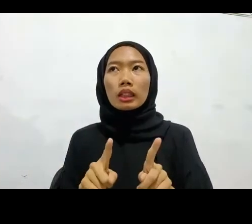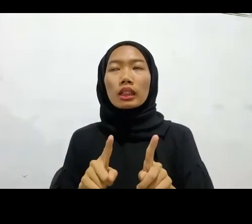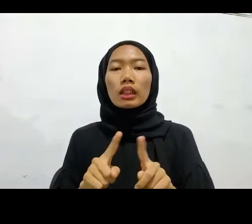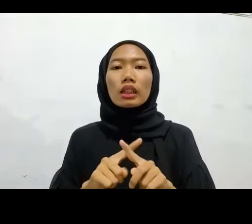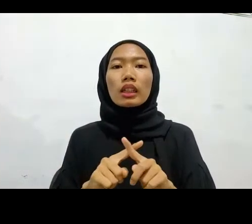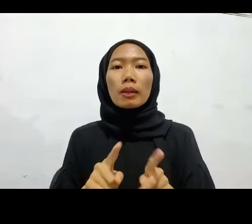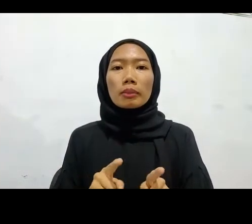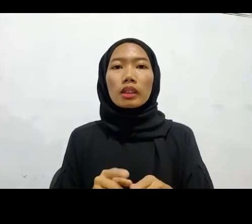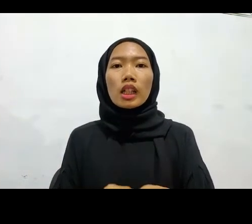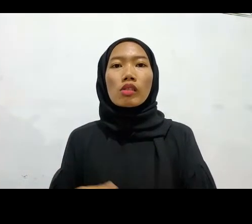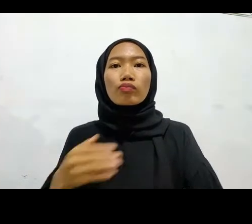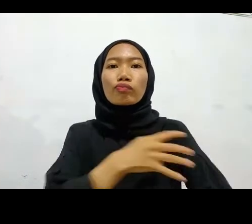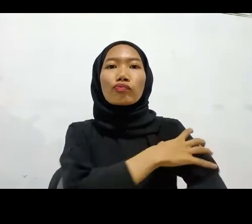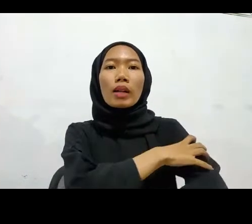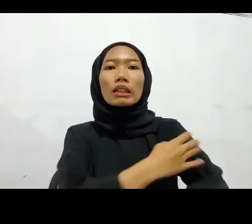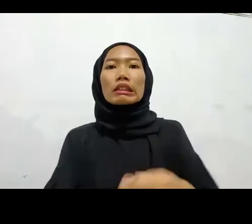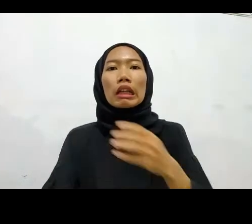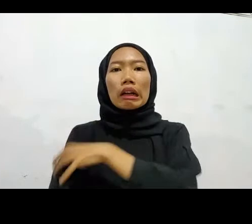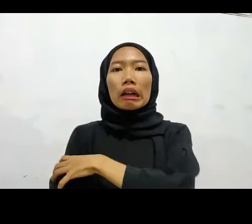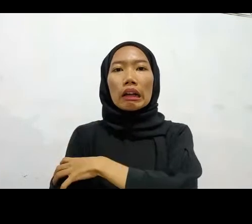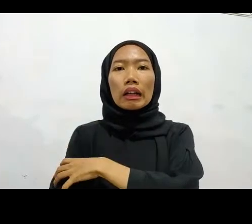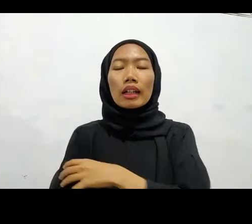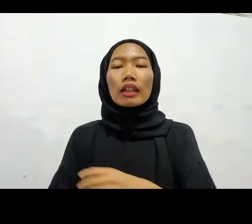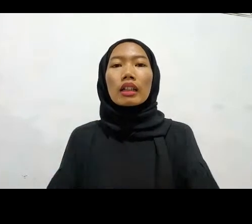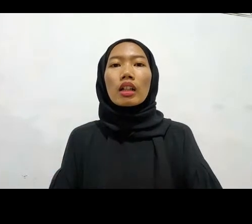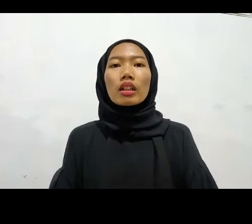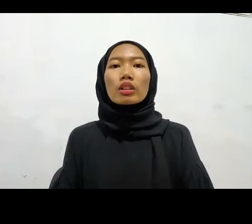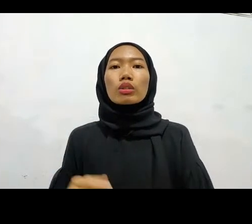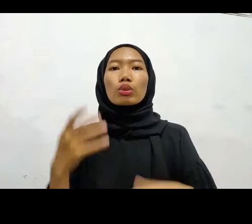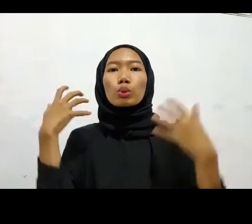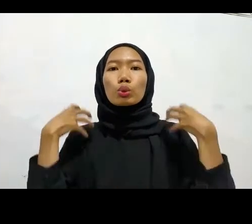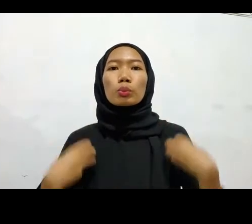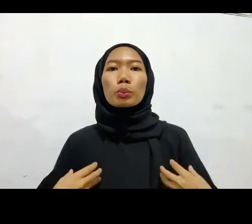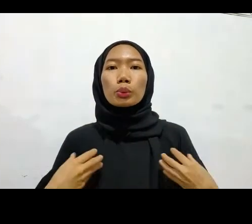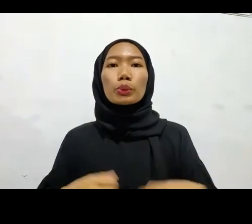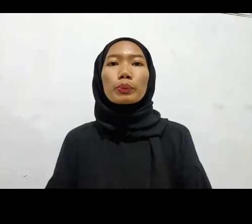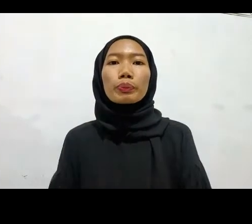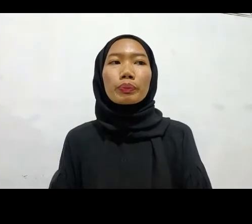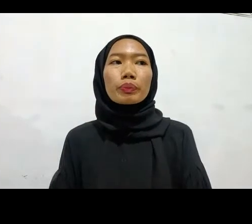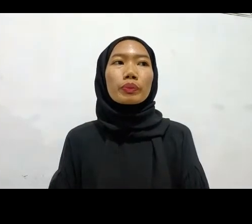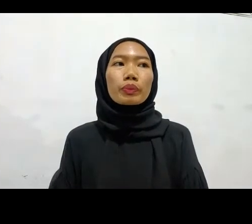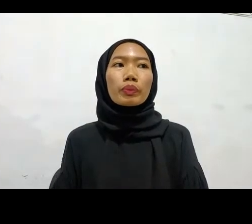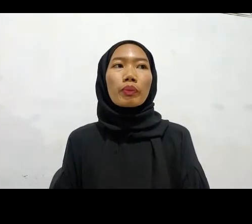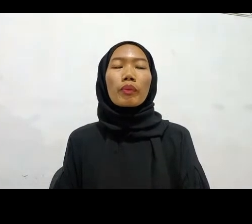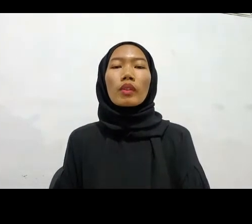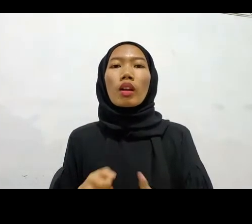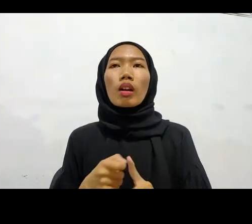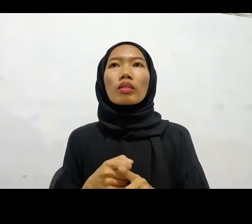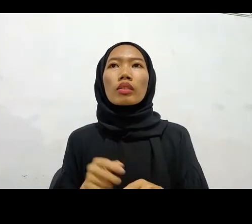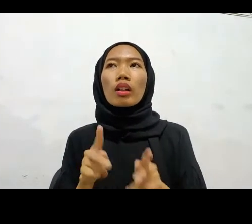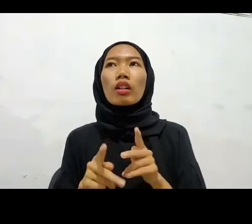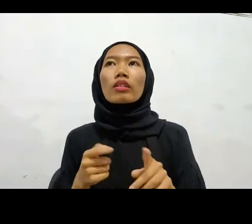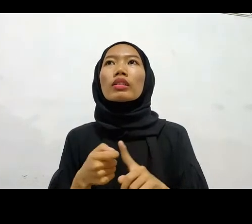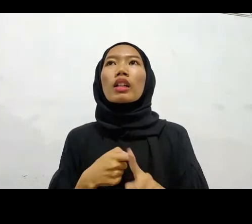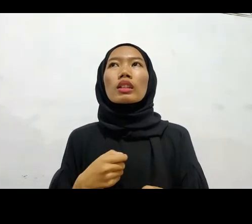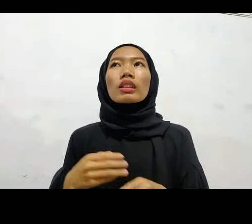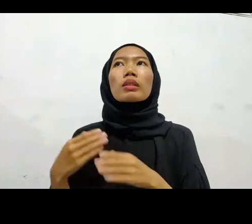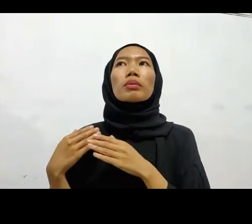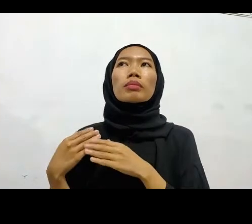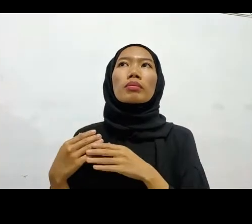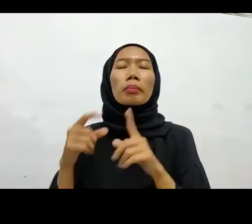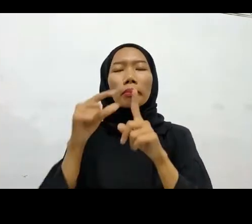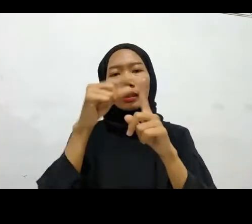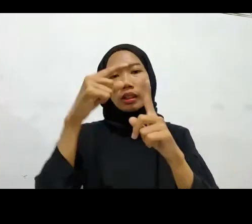sulit karena ini juga kita tergantung dengan BDT atau data DTKS. Kalau kita tidak ada DTKS